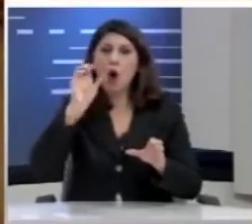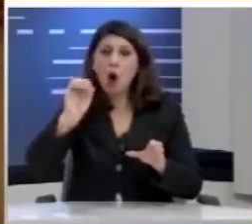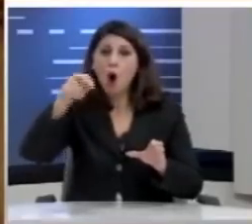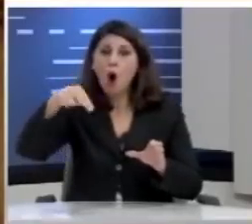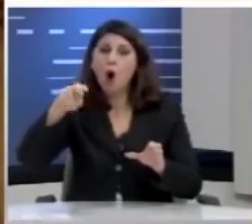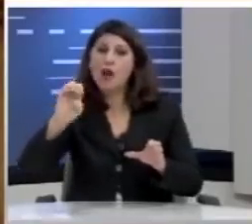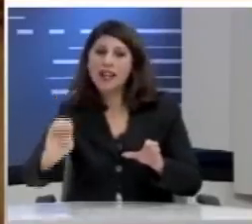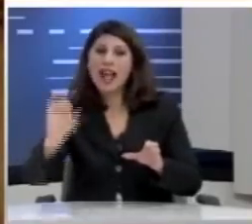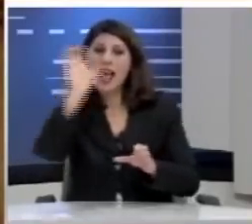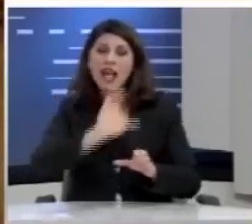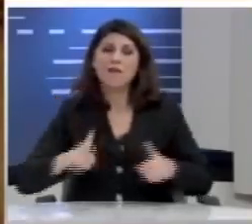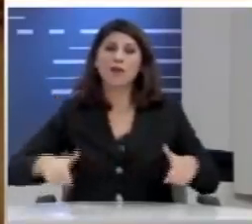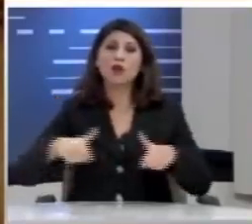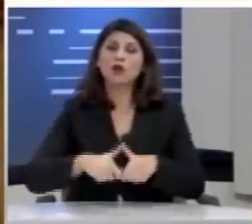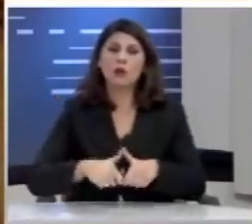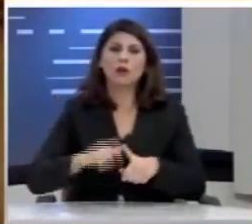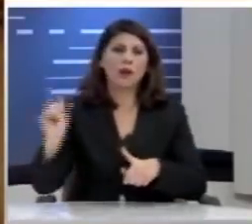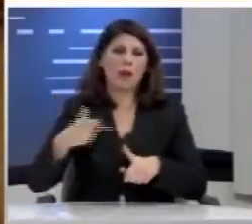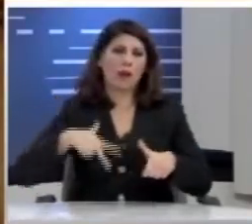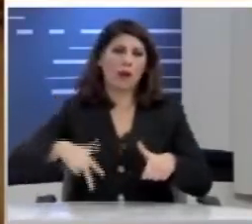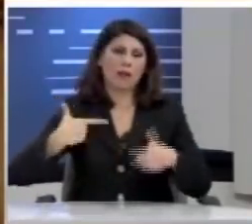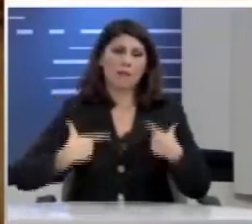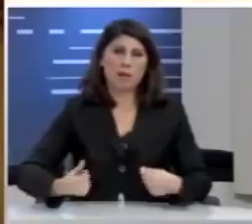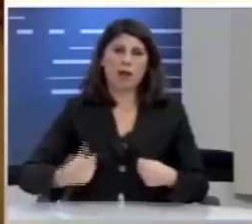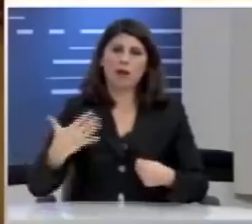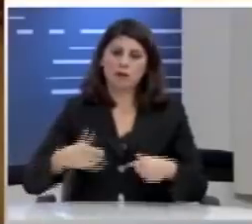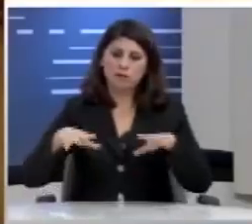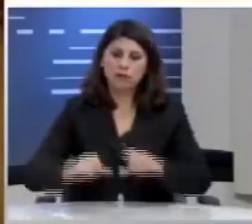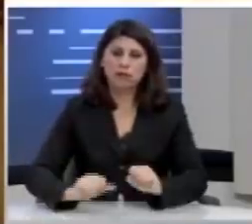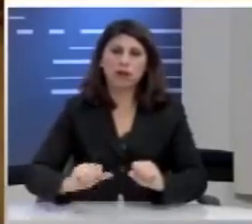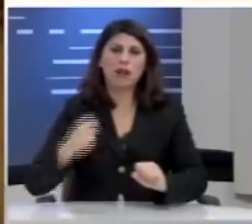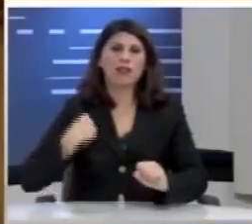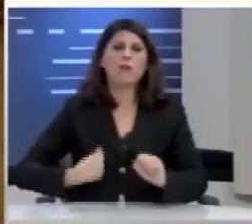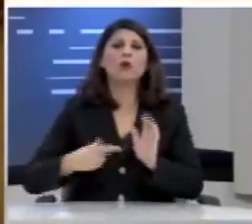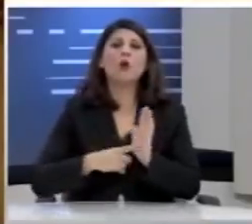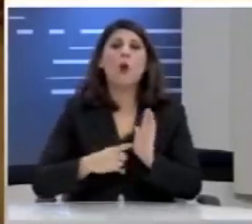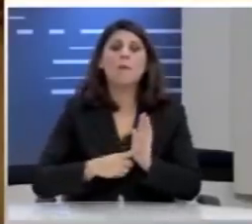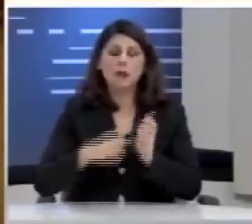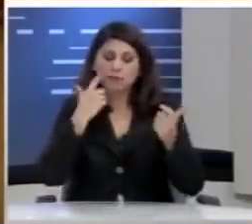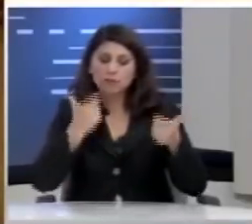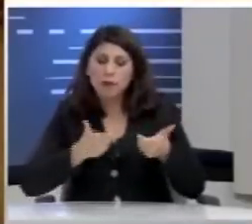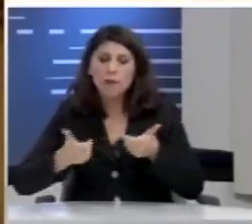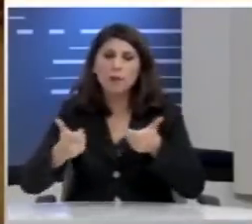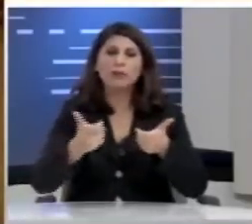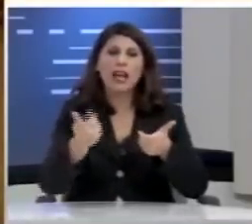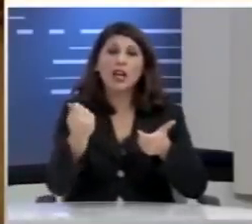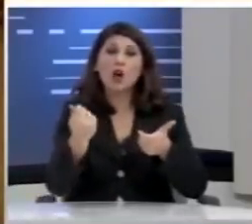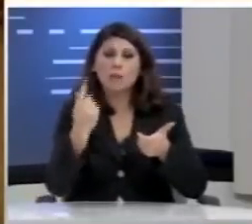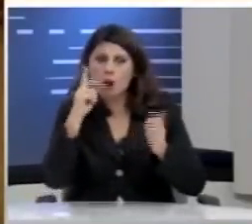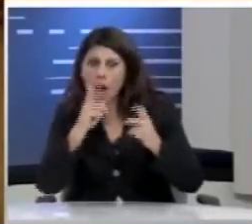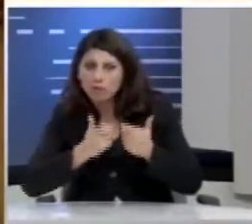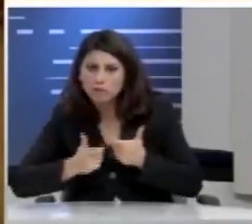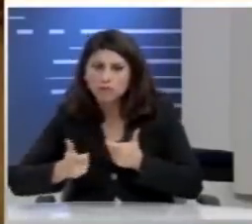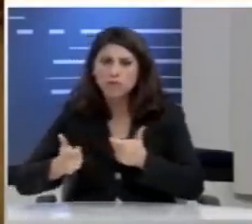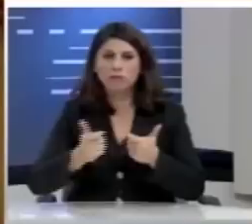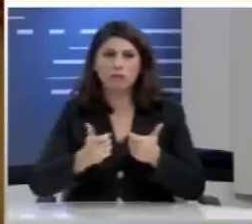Ευρωζώνης, όλα τα κράτη-μέλη βρίσκονται υποκαθεστώς δημοσιονομικής εποπτείας. Οι πρόσφατες αντιπαραθέσεις